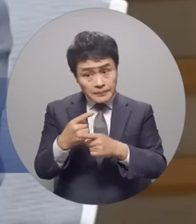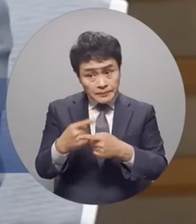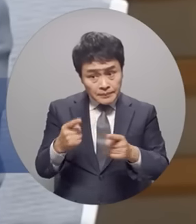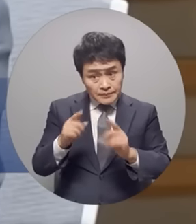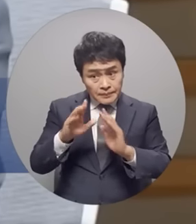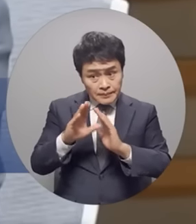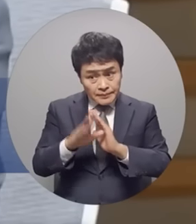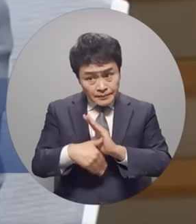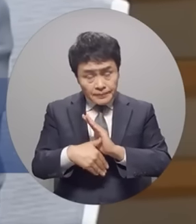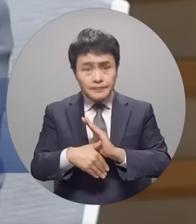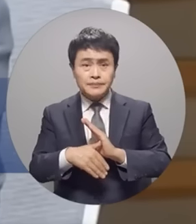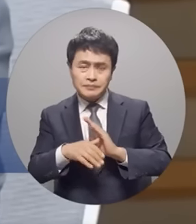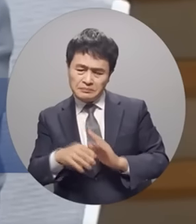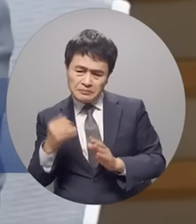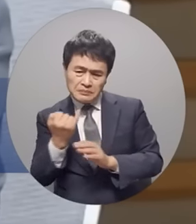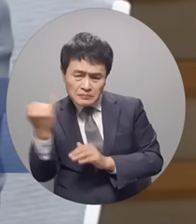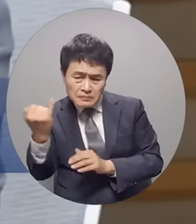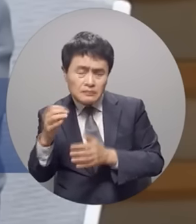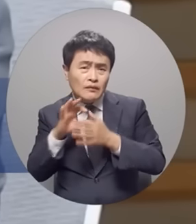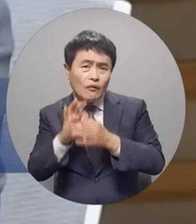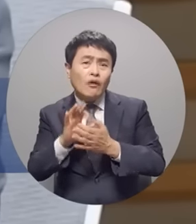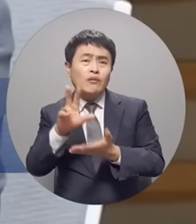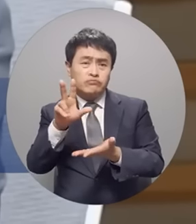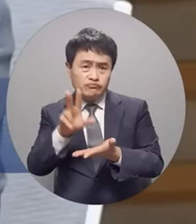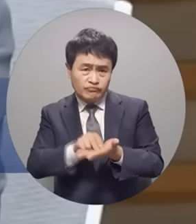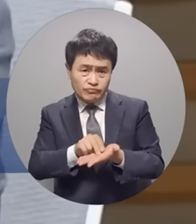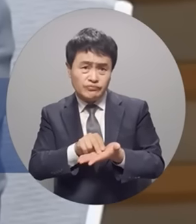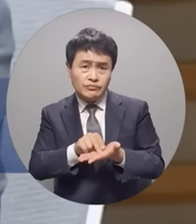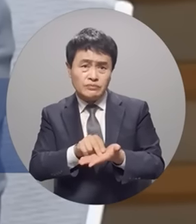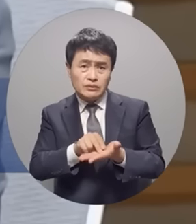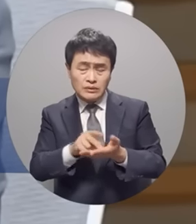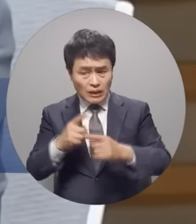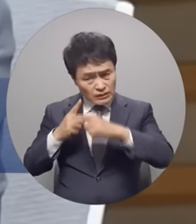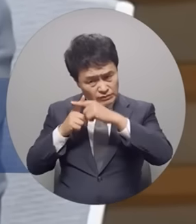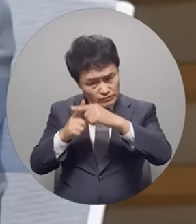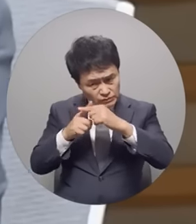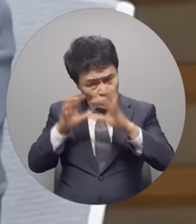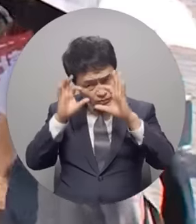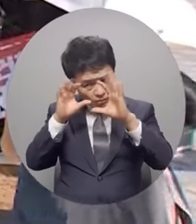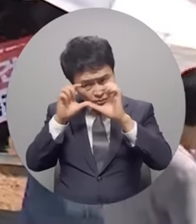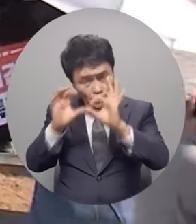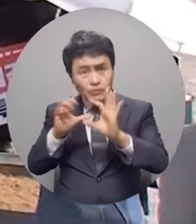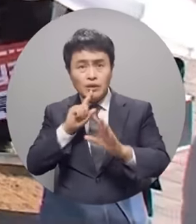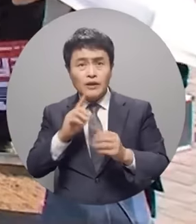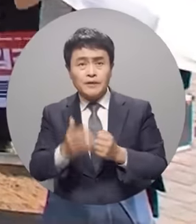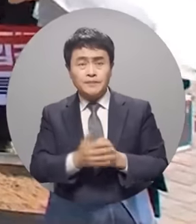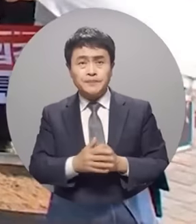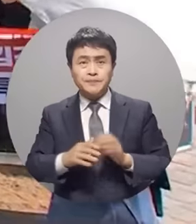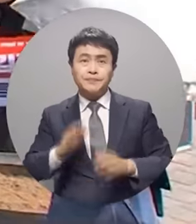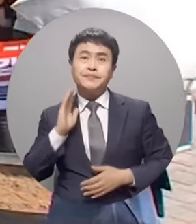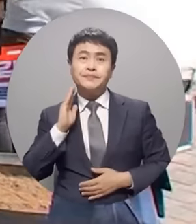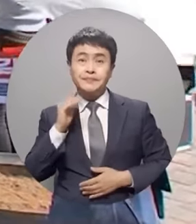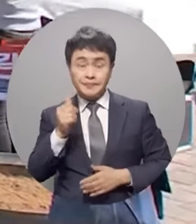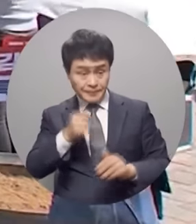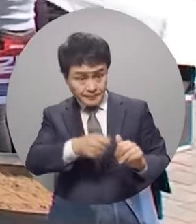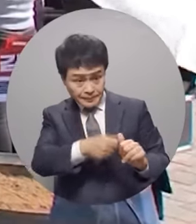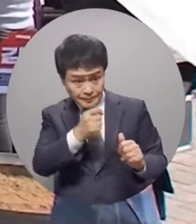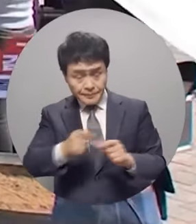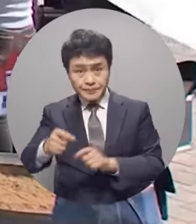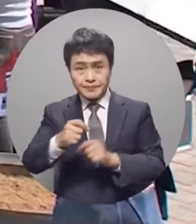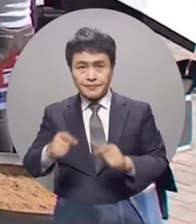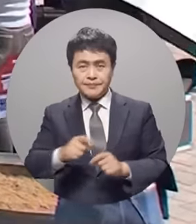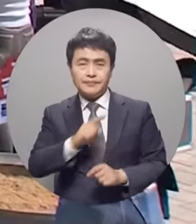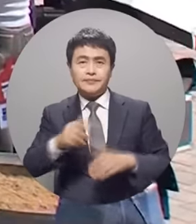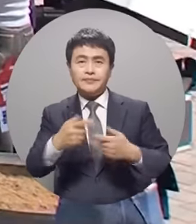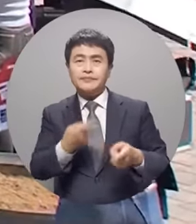있어서 이제 여사회에 관련한 문제들을 렌즈로 바라보고 있는 것이라고. 대통령 탄핵이 유보적인